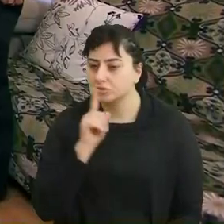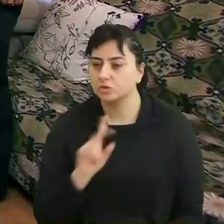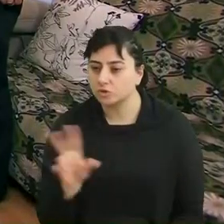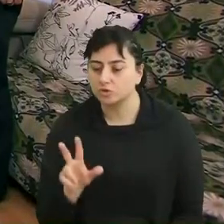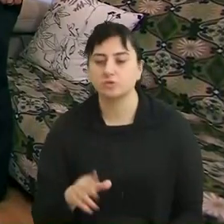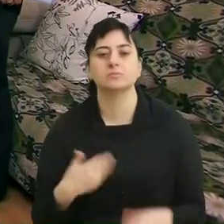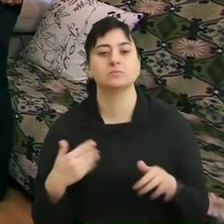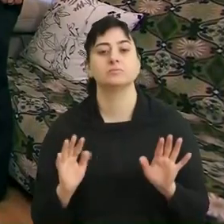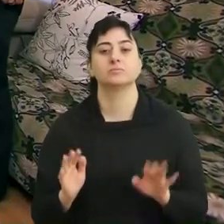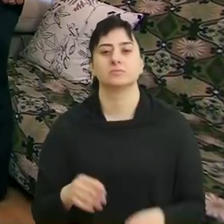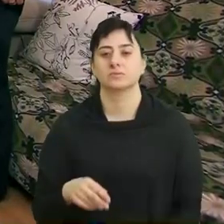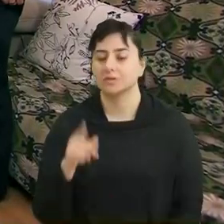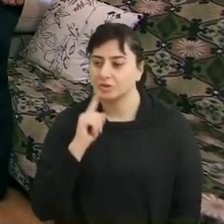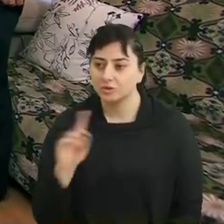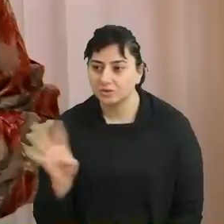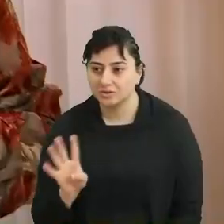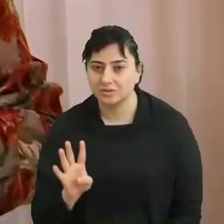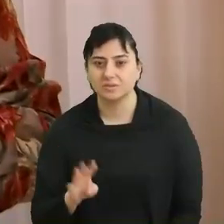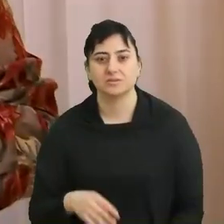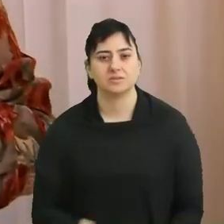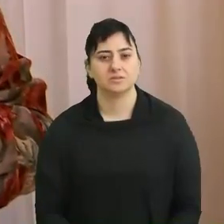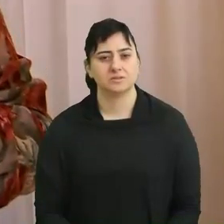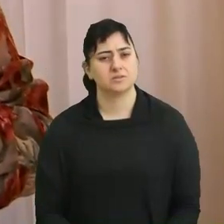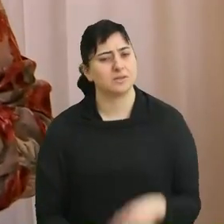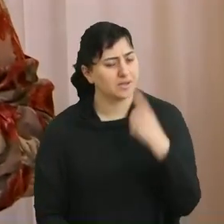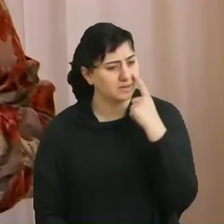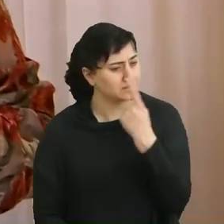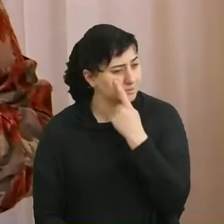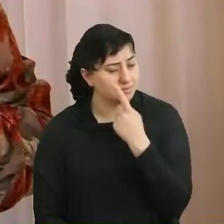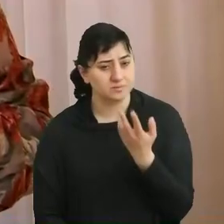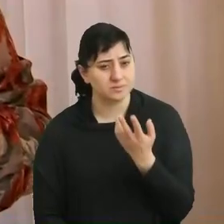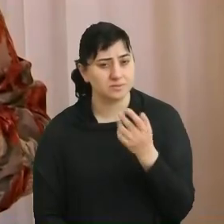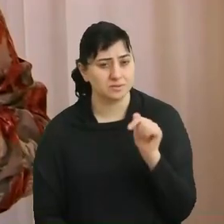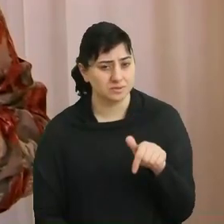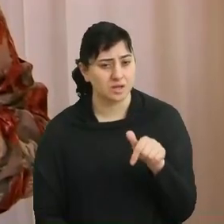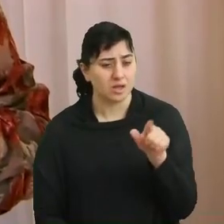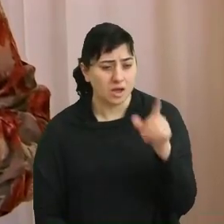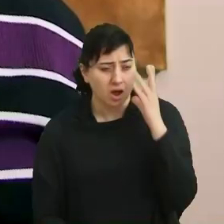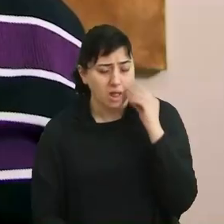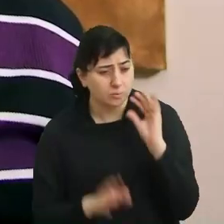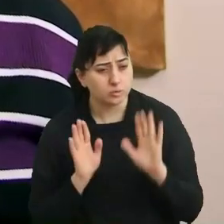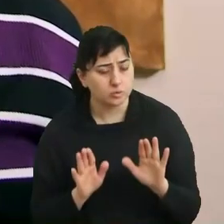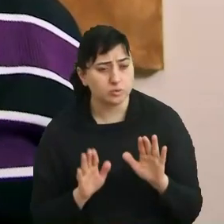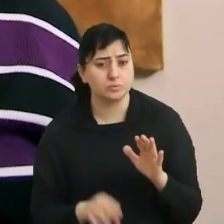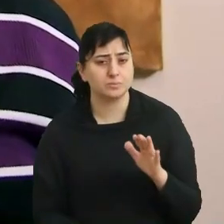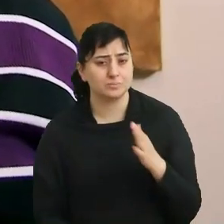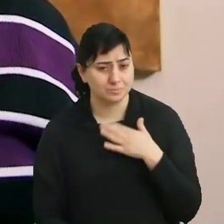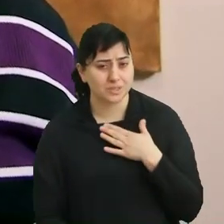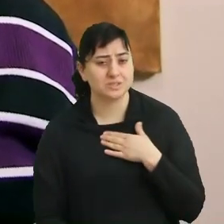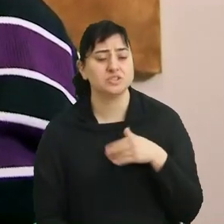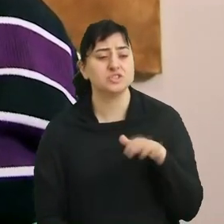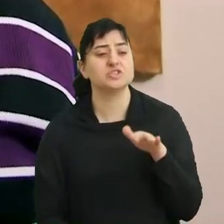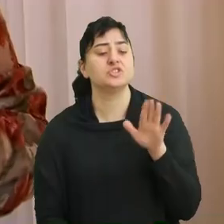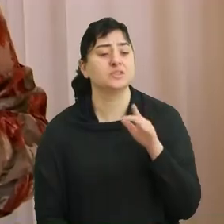130. Çık çık. 140. Enişteciğim galiba herhalde şu an algılaman durdu. Benim o cık